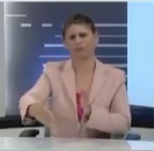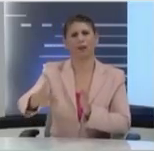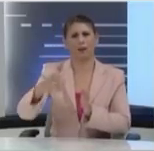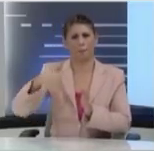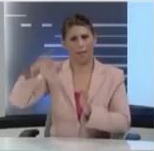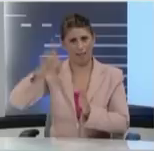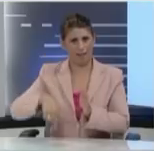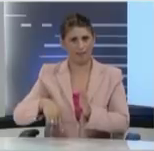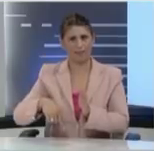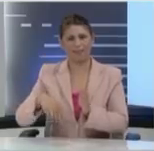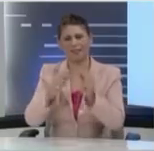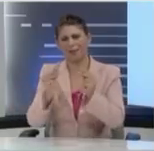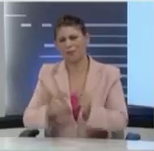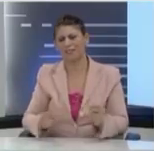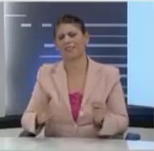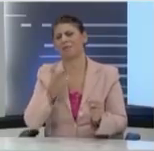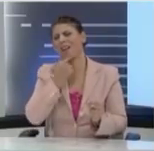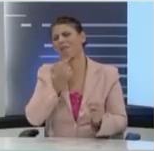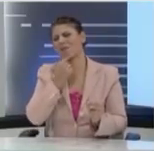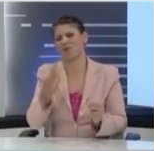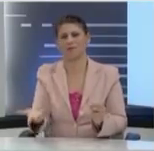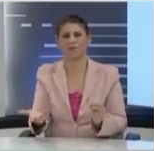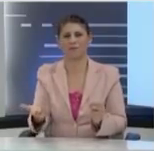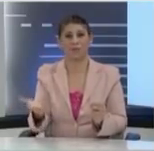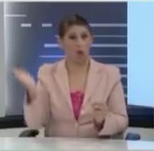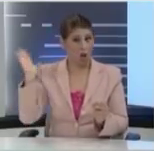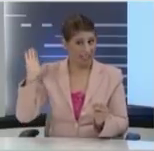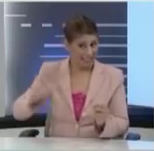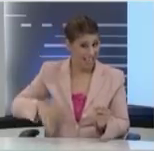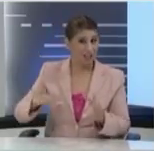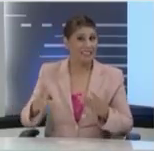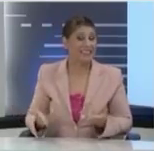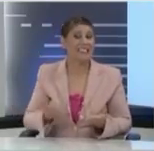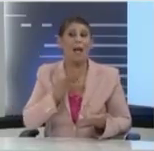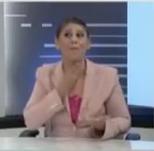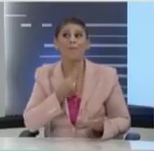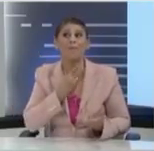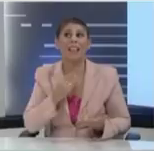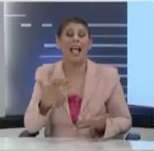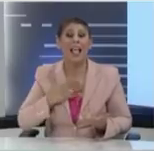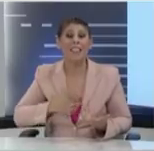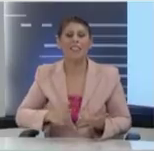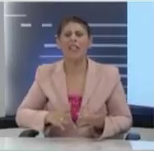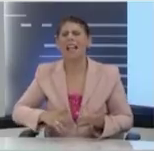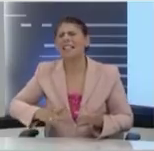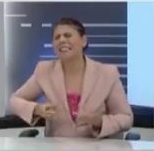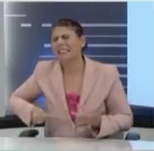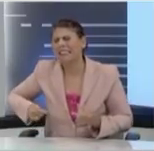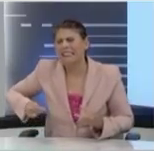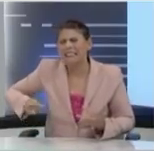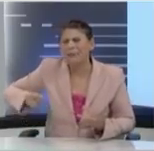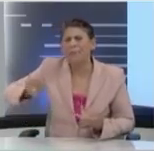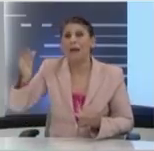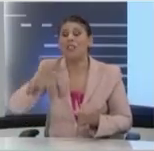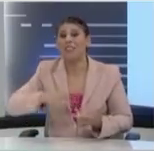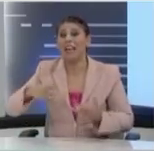είναι ένα, ότι τελικά επιθυμείτε διακαώς την περικοπή των συντάξεων και